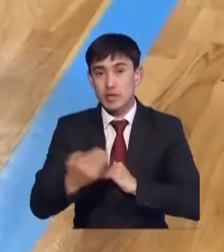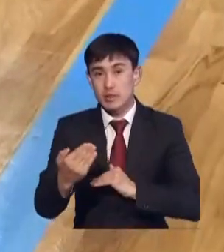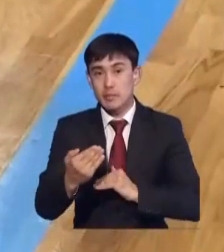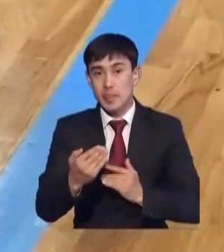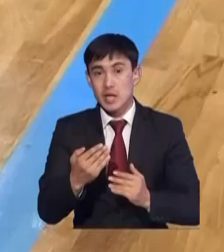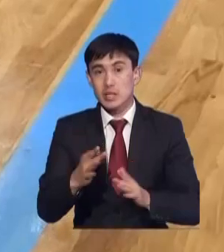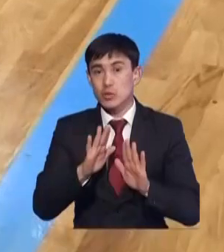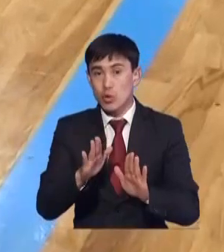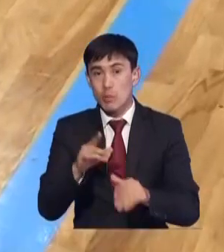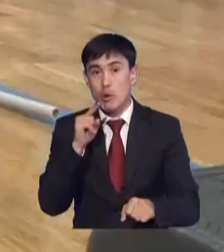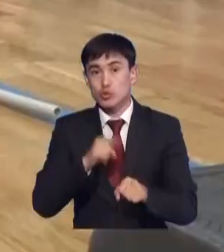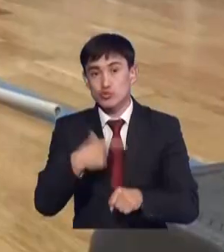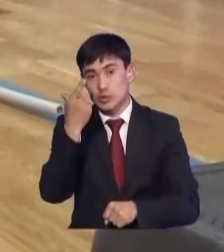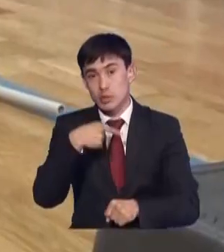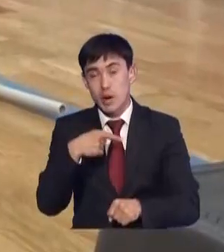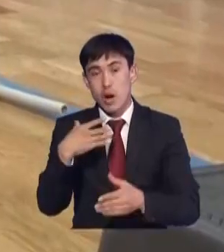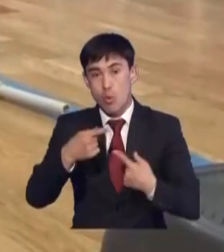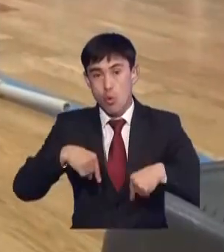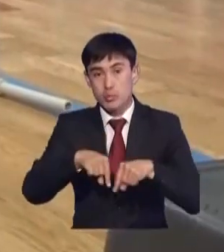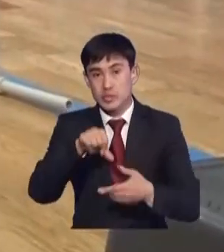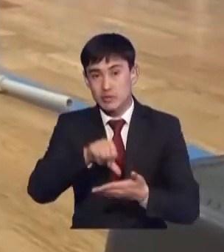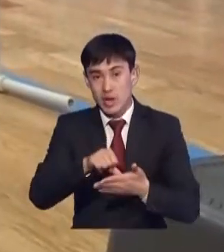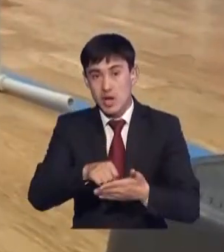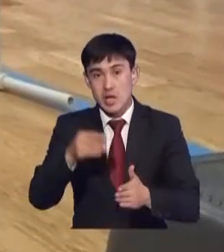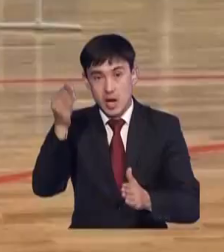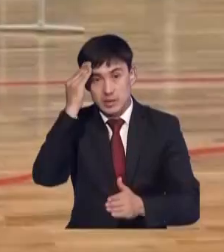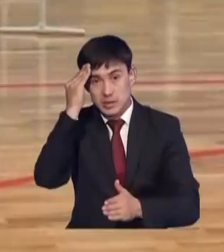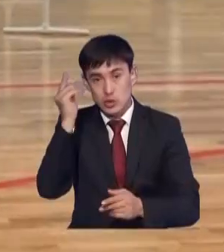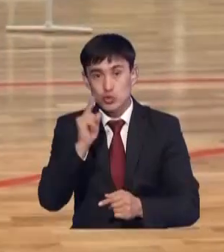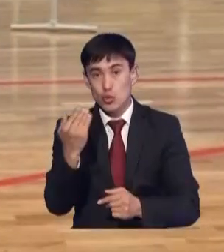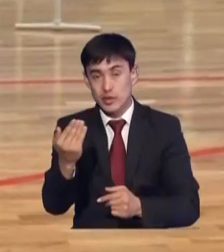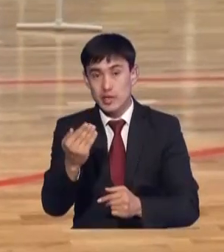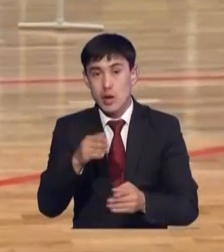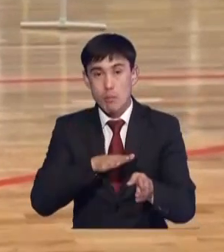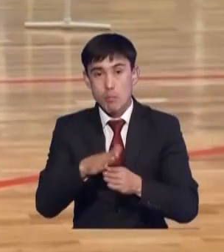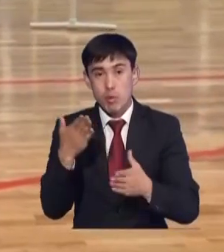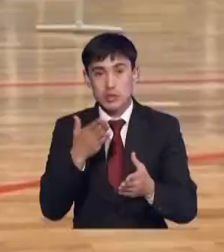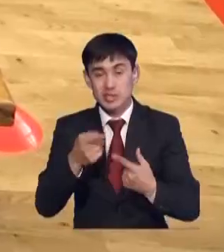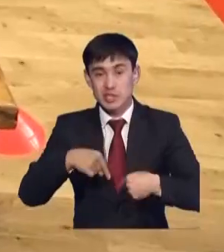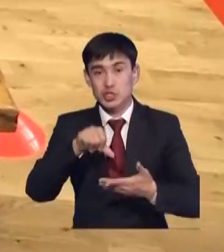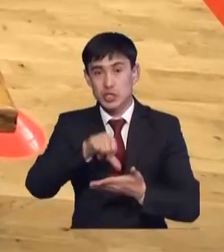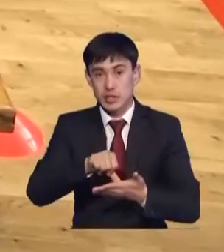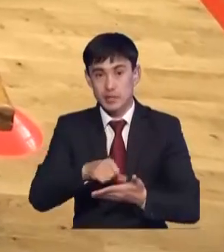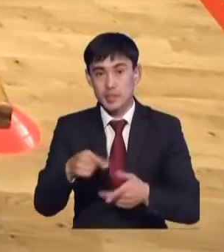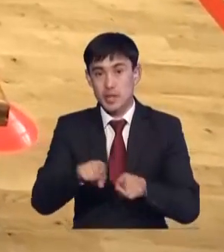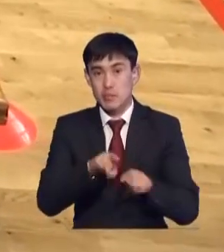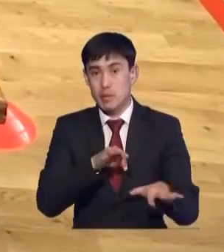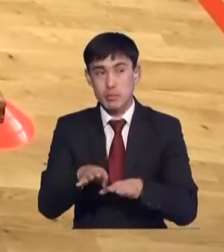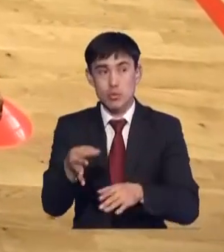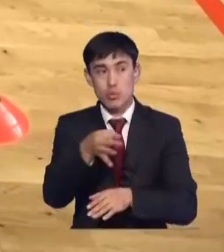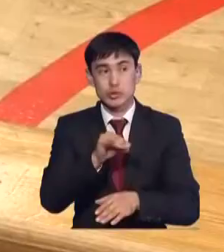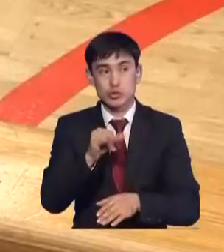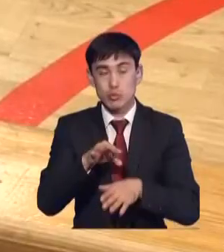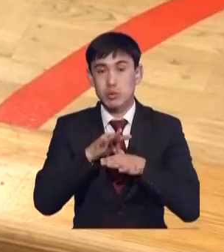потребностями не только почувствовать себя частью общества Ну и Осознать что они его полноценные члены такие мероприятия в области